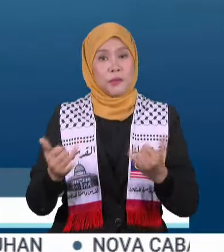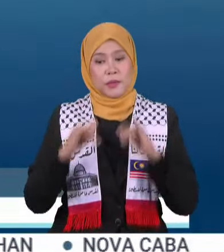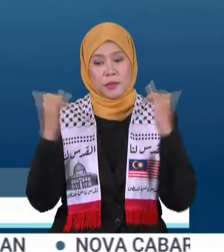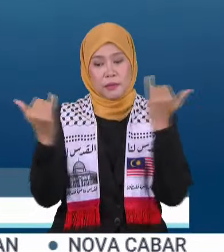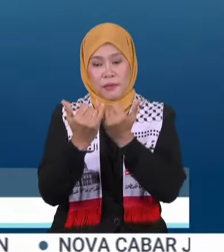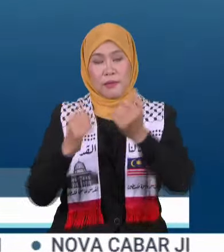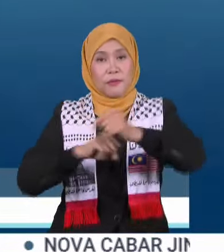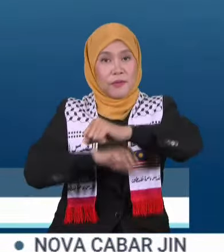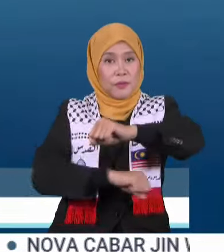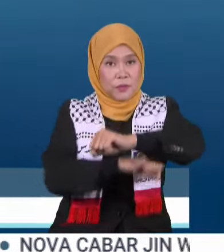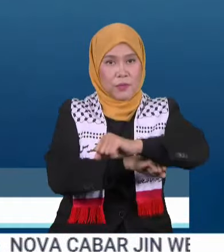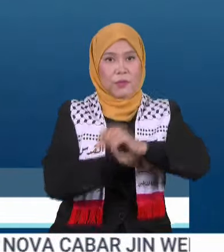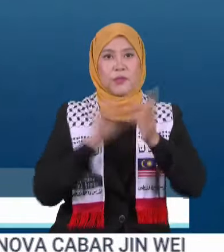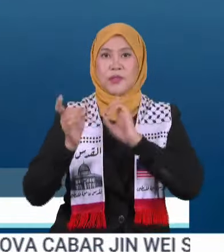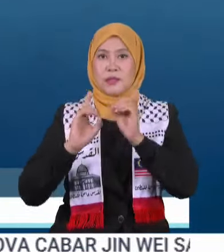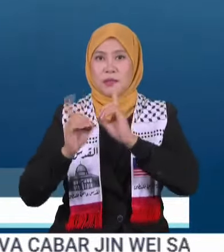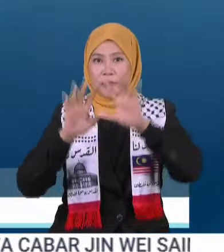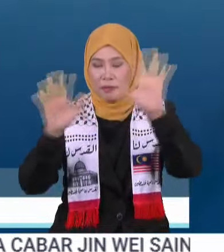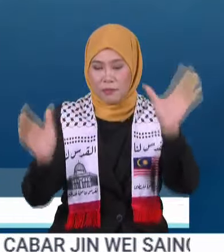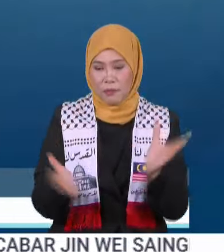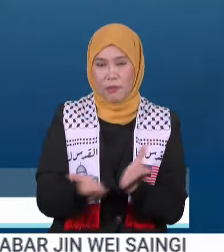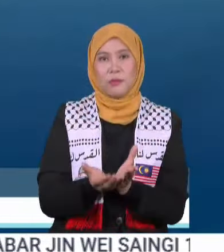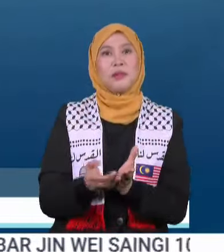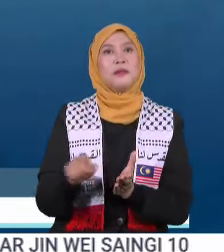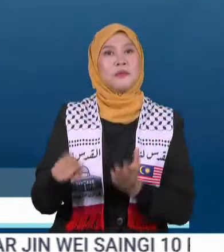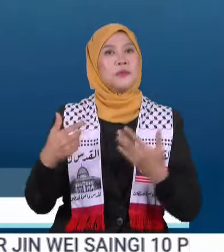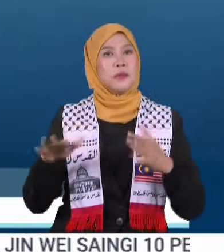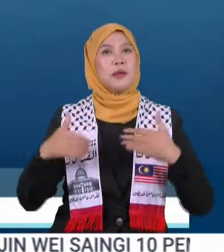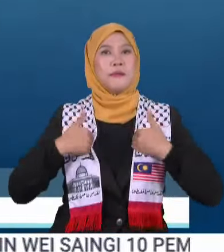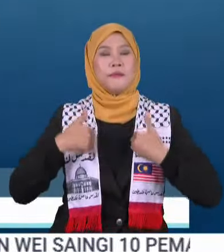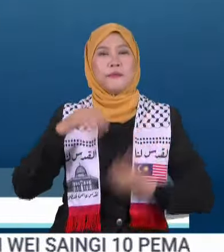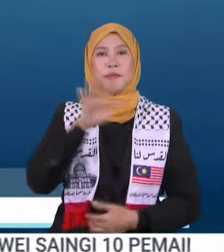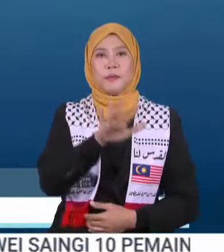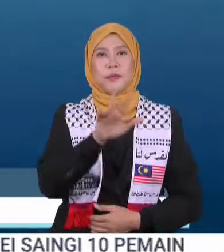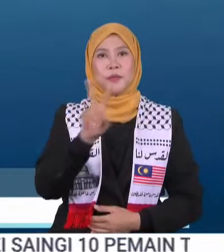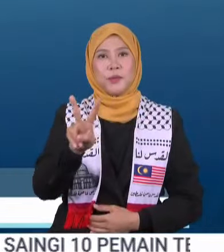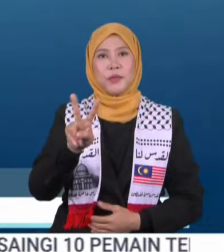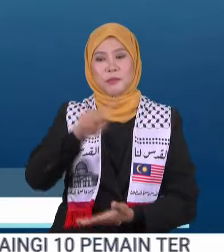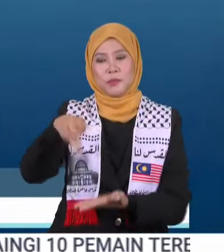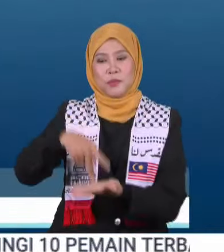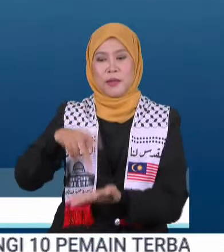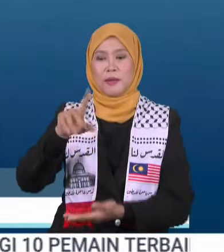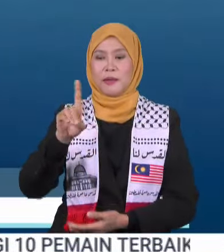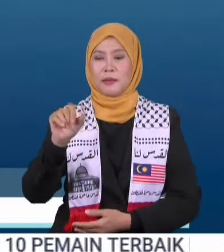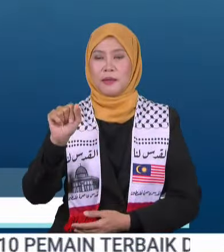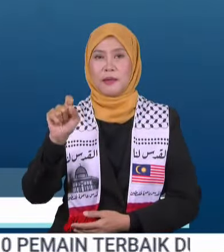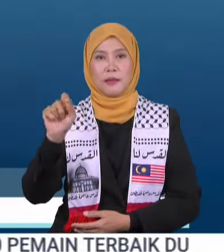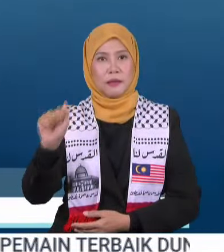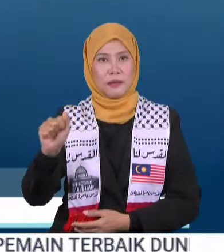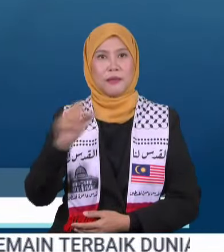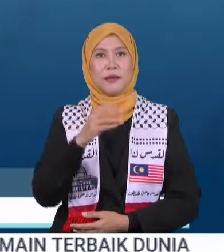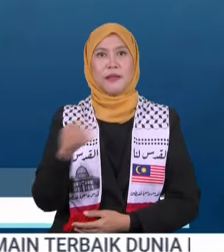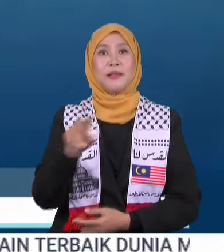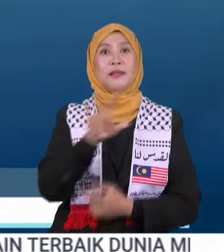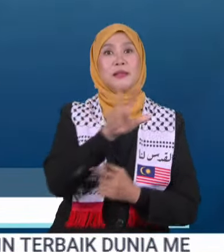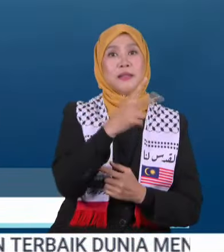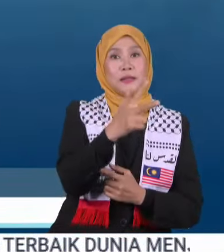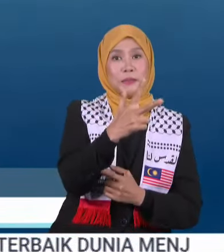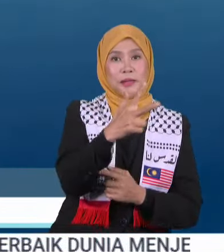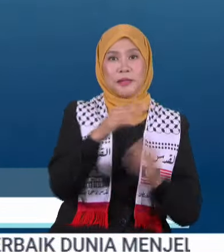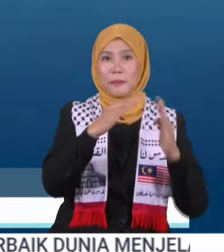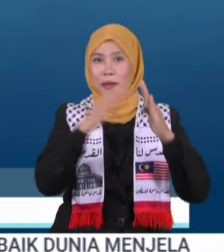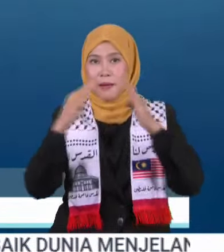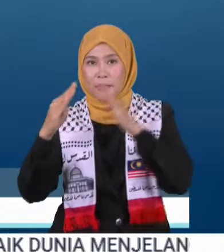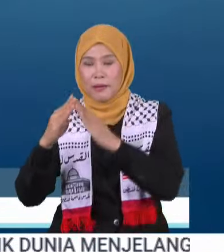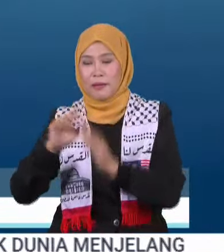Syarikat infrastruktur digital global itu mempunyai 52 pusat data merentasi 13 Bandar di